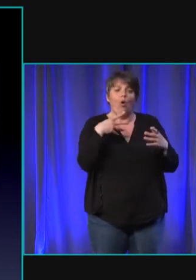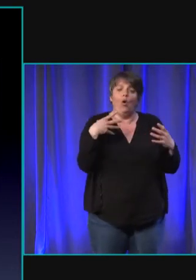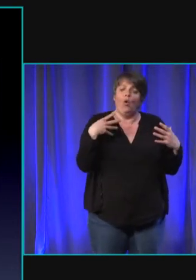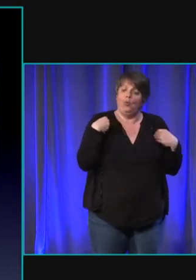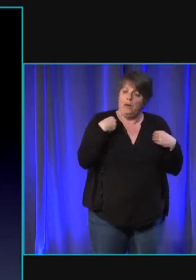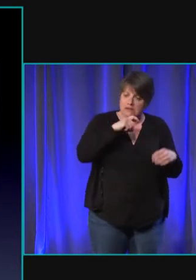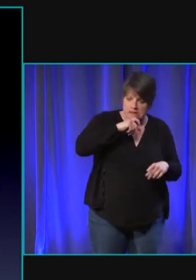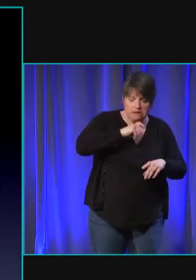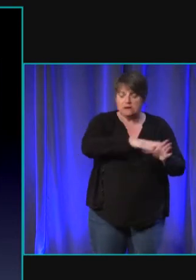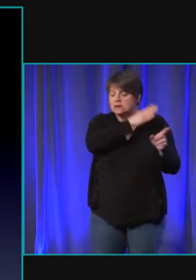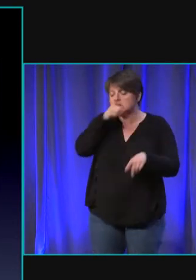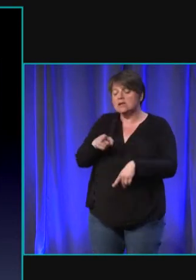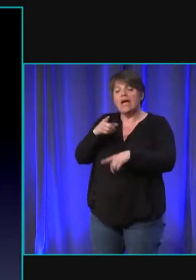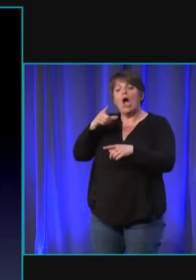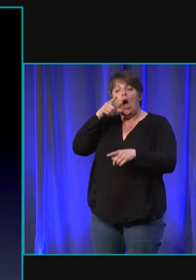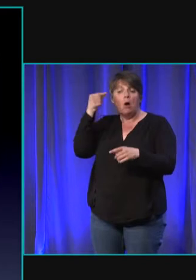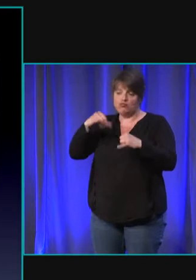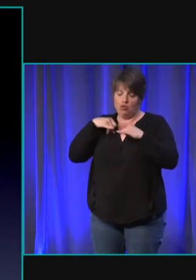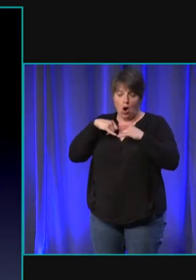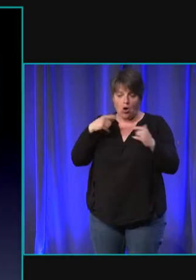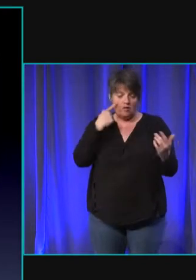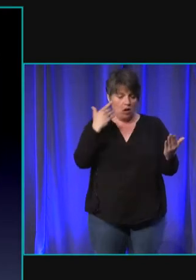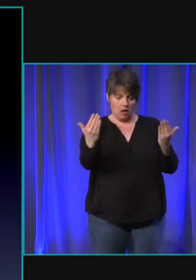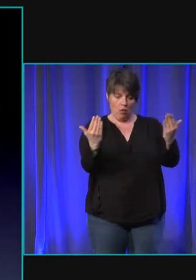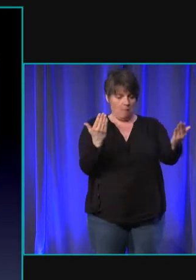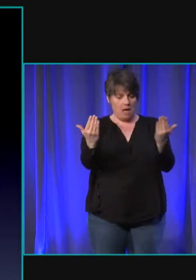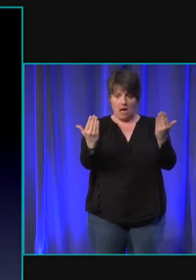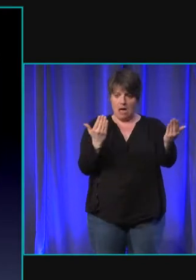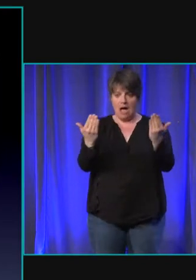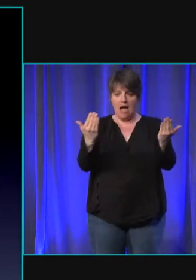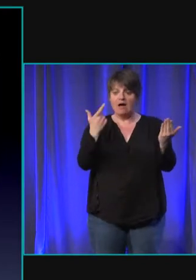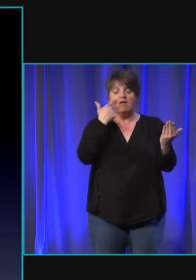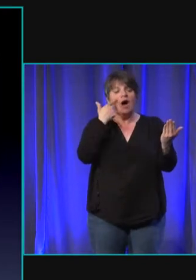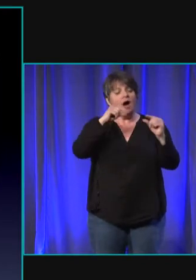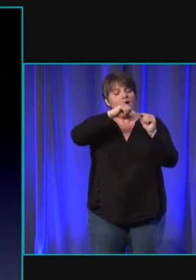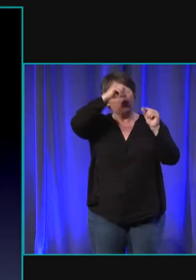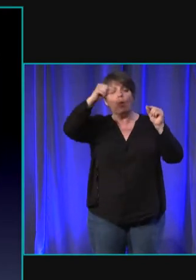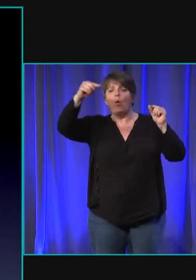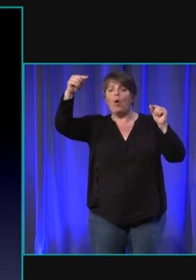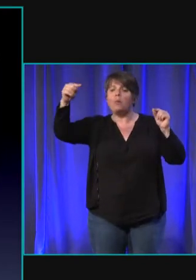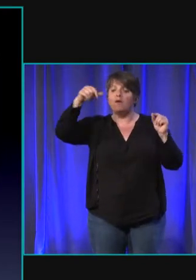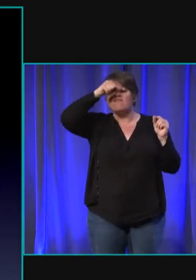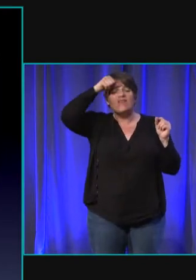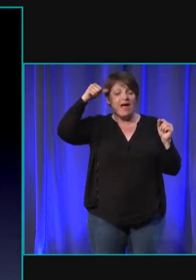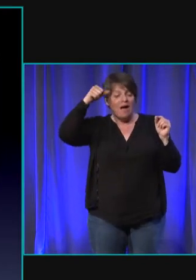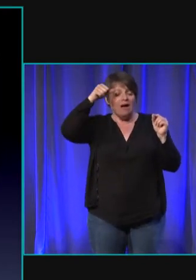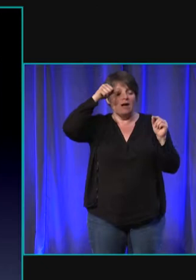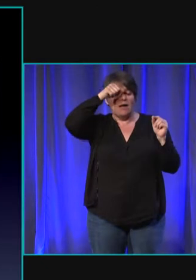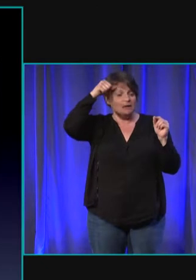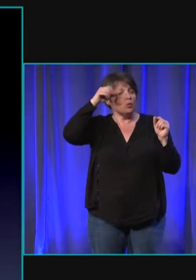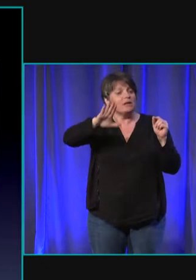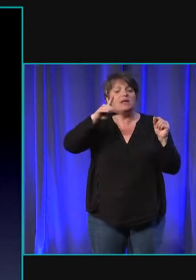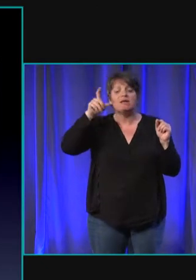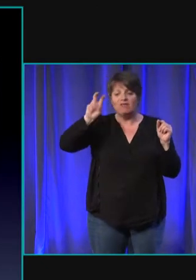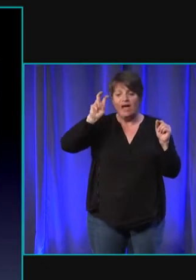de récupération à l'issue de l'exercice, vous voyez en vert, chez les garçons, que cette récupération de ce substrat-là, de cette créatine phosphate, de